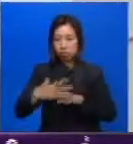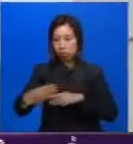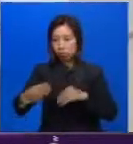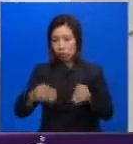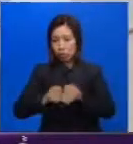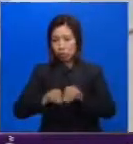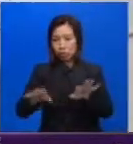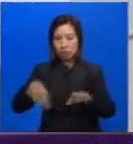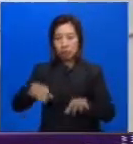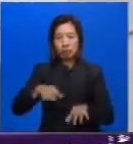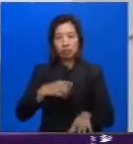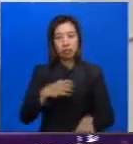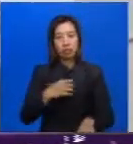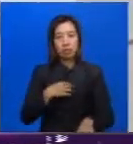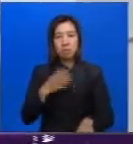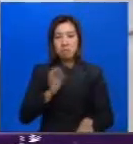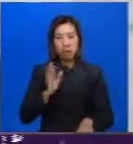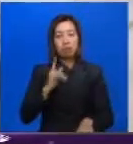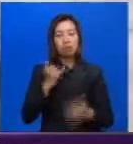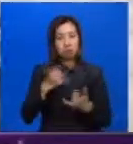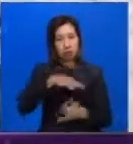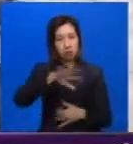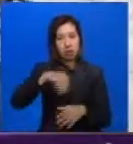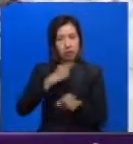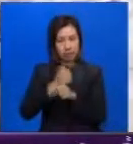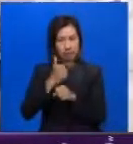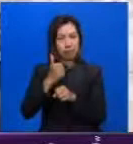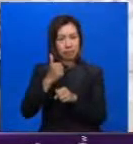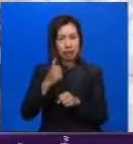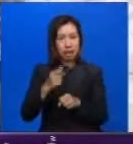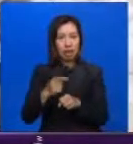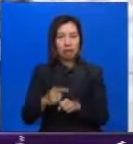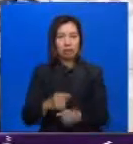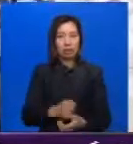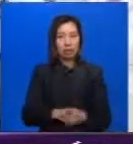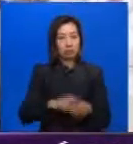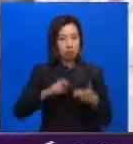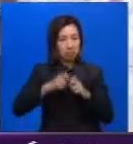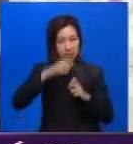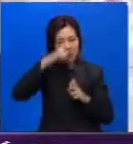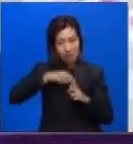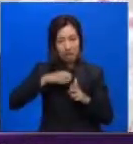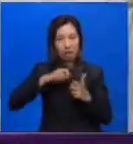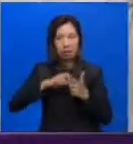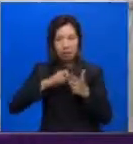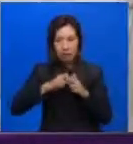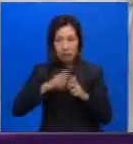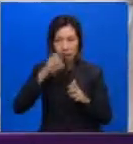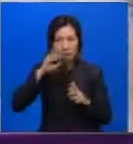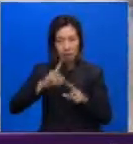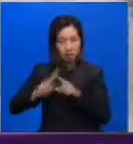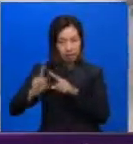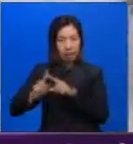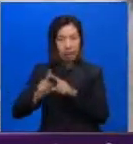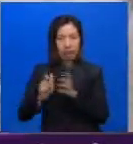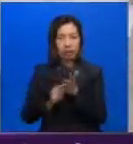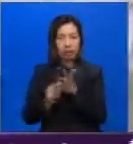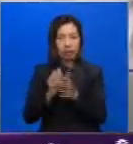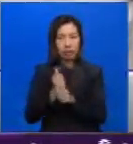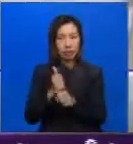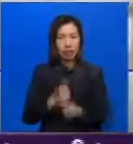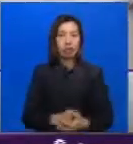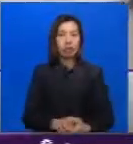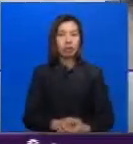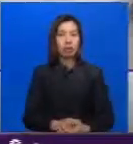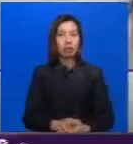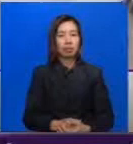กฝ่ายสามารถช่วยกันให้สังคมไทยก้าวผ่านความรุนแรงไปได ้ผมเชื่อมั่นว่าเราหลีกเลี่ยงได้เราไม่เรียก